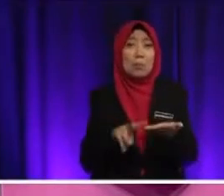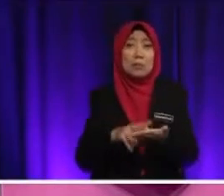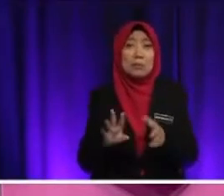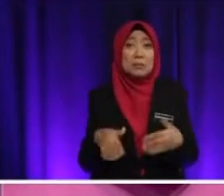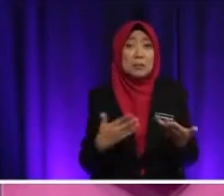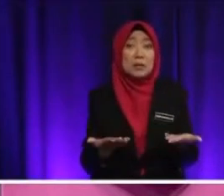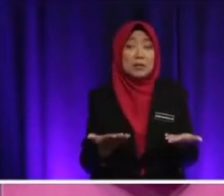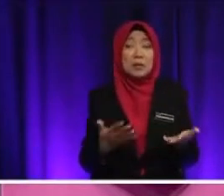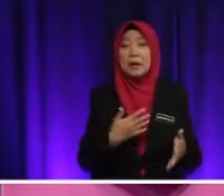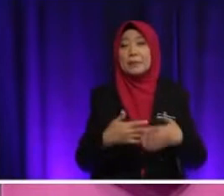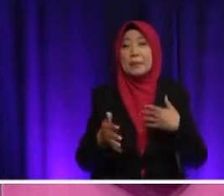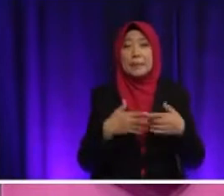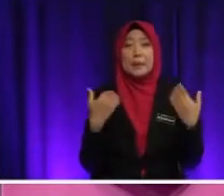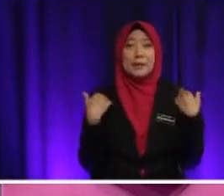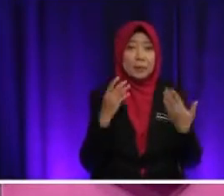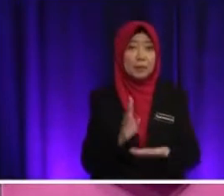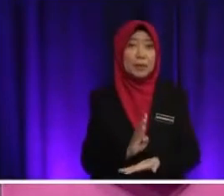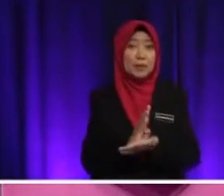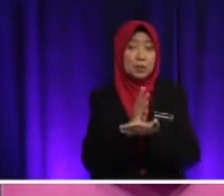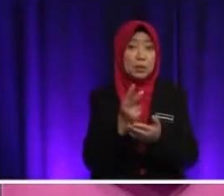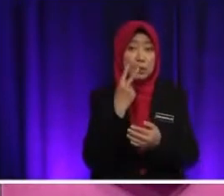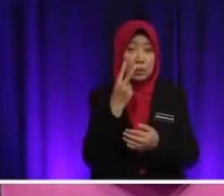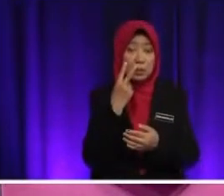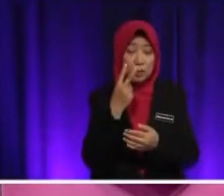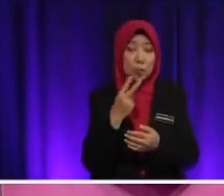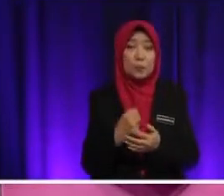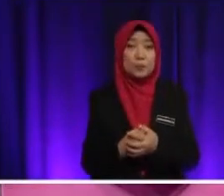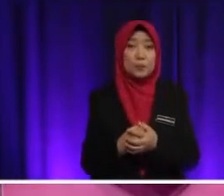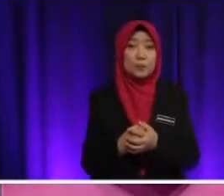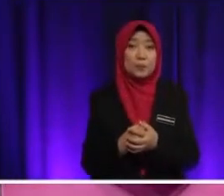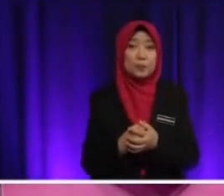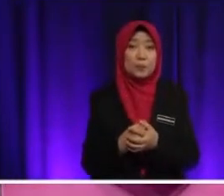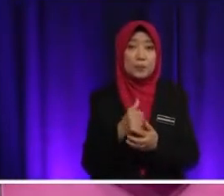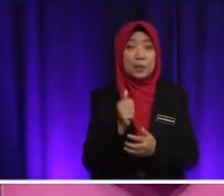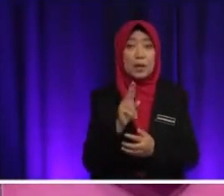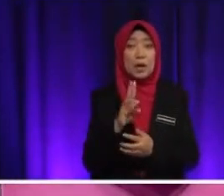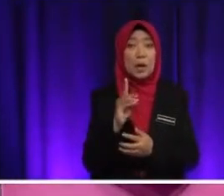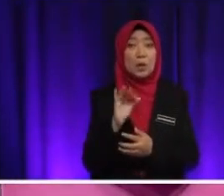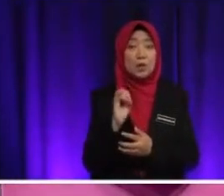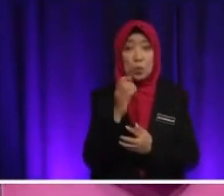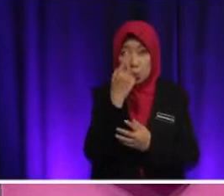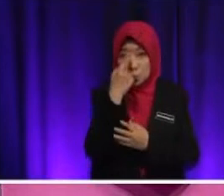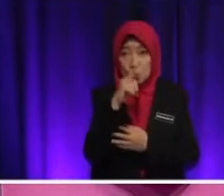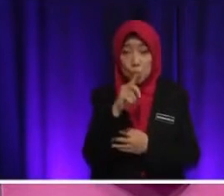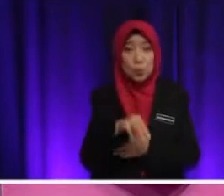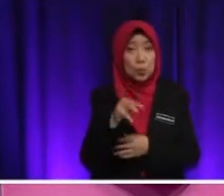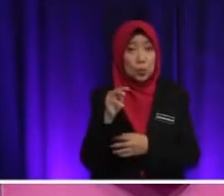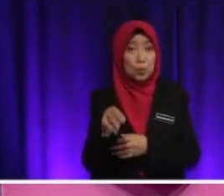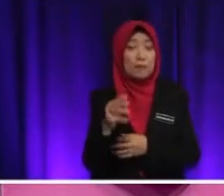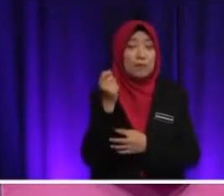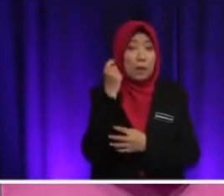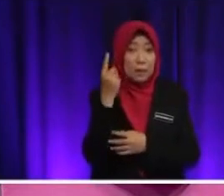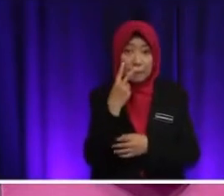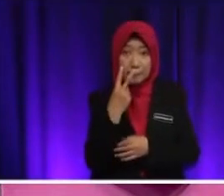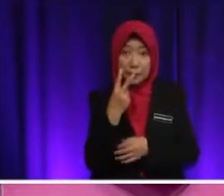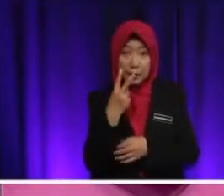ada bantuan. InsyaAllah kita akan lihat audio yang akan dipaparkan untuk mudah untuk murid-murid mendengar ataupun mengulang-ulang.